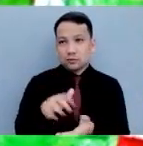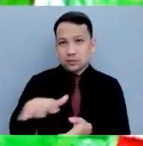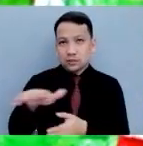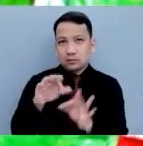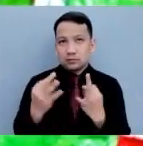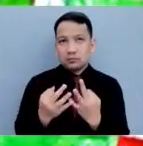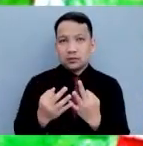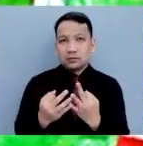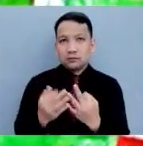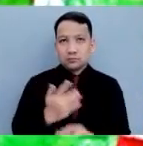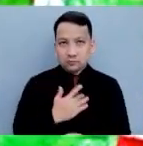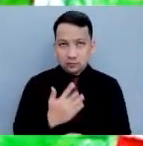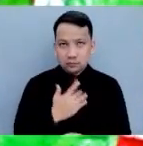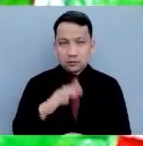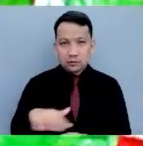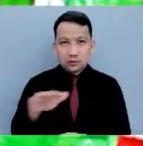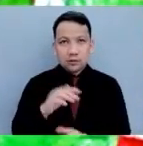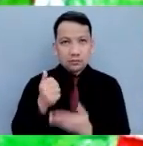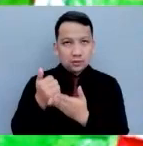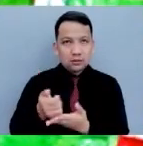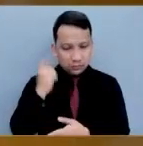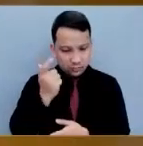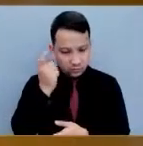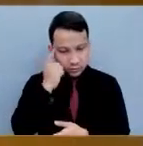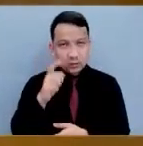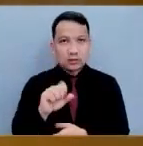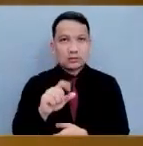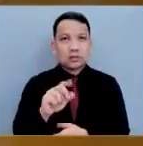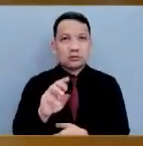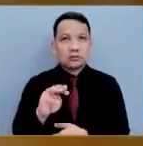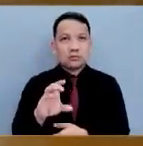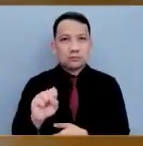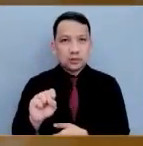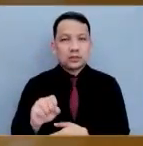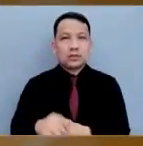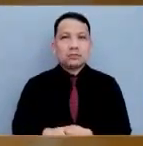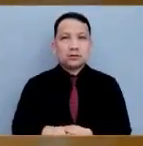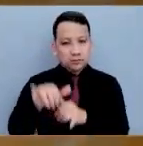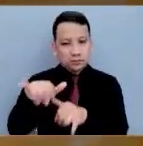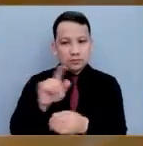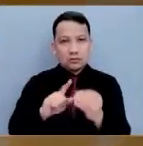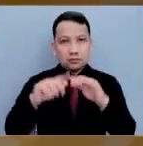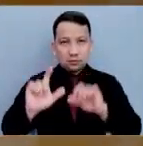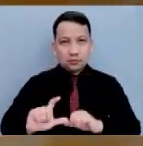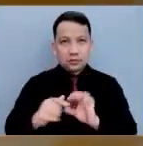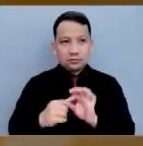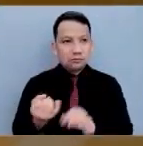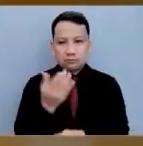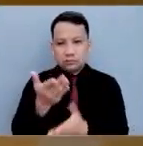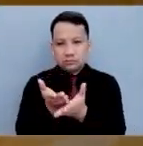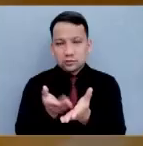naman maramdaman nila yung tulong ng gobyerno ng Santo Tomas. Nananatili namang lubog sa baha ang ilang pang bahagi